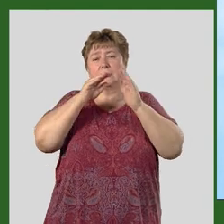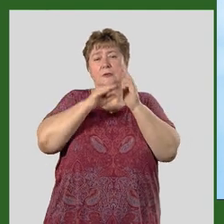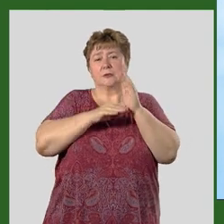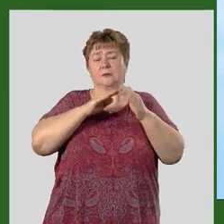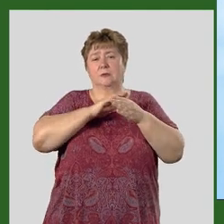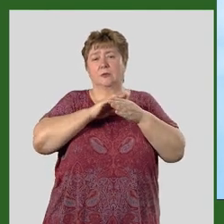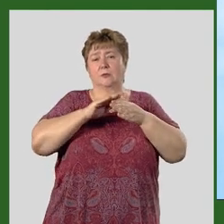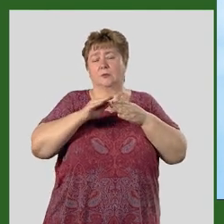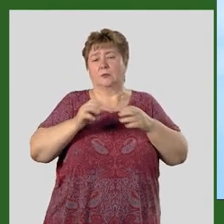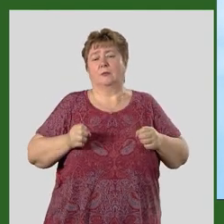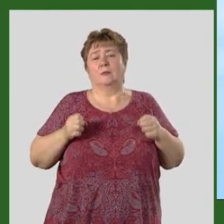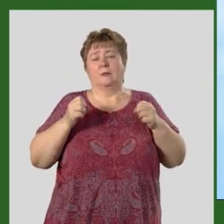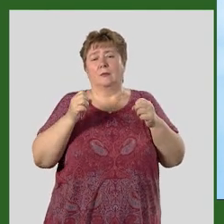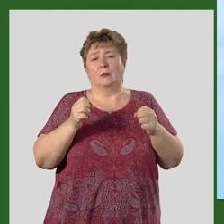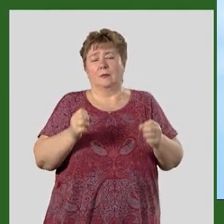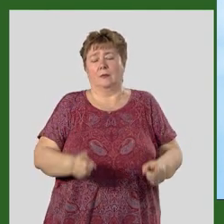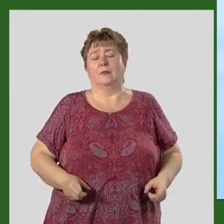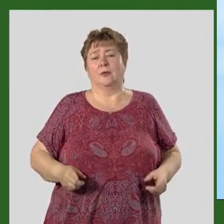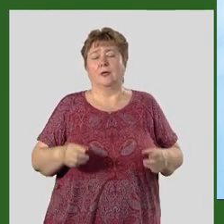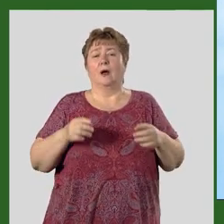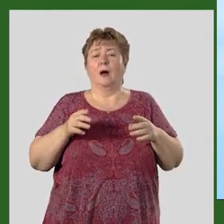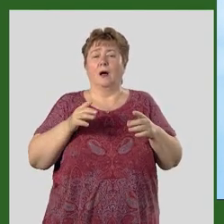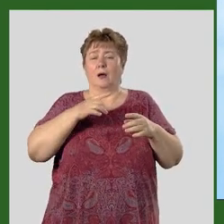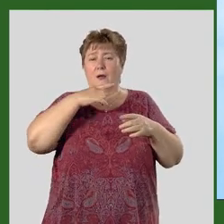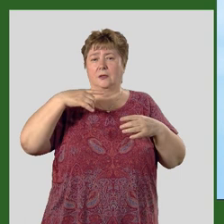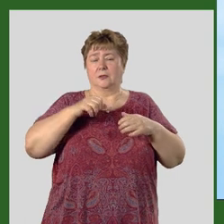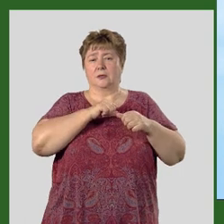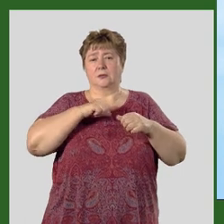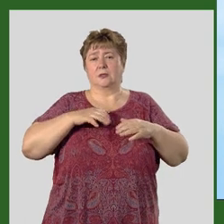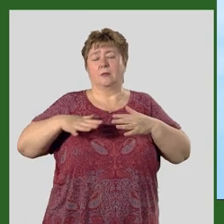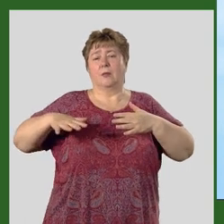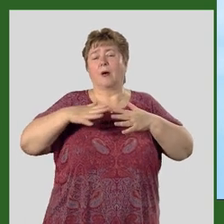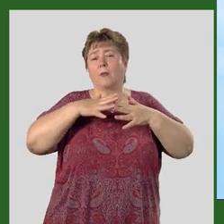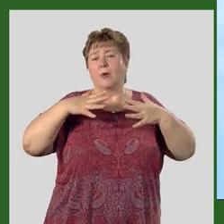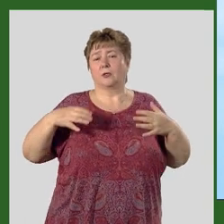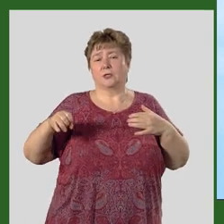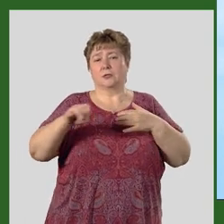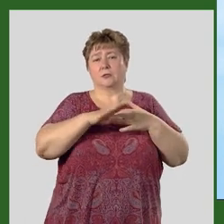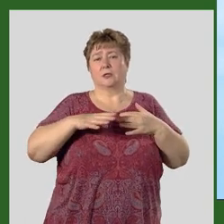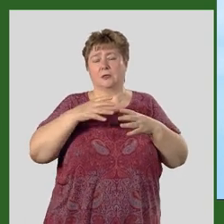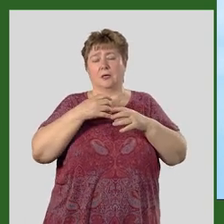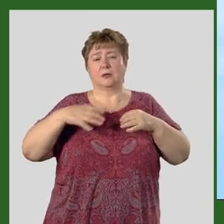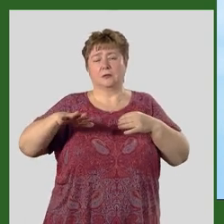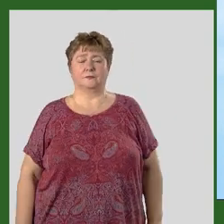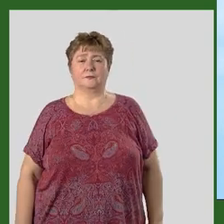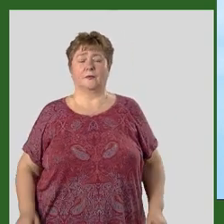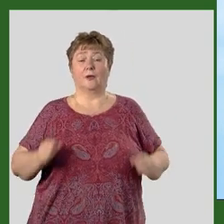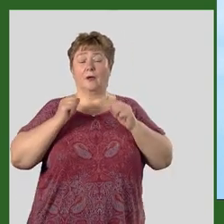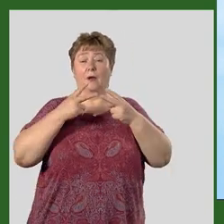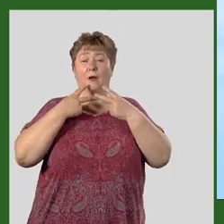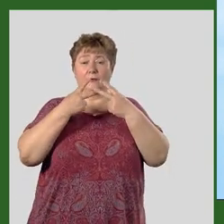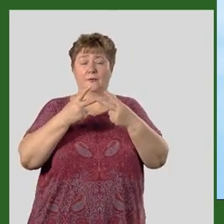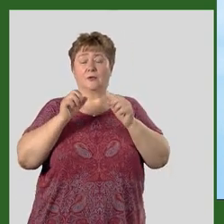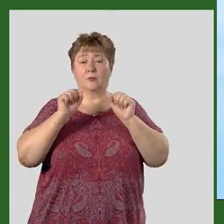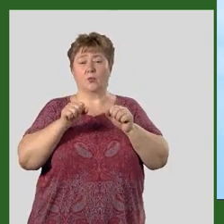низким уровнем преступности. Россия – самая большая страна на планете Земля. Как